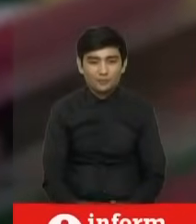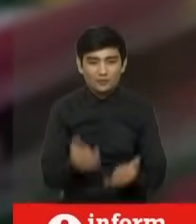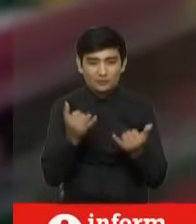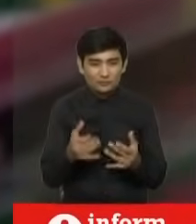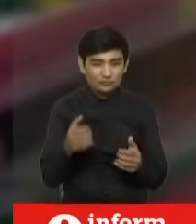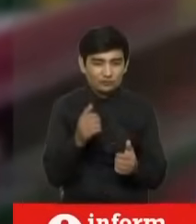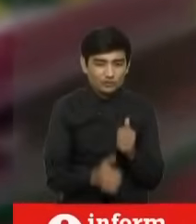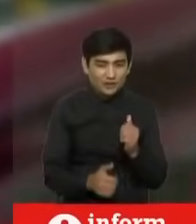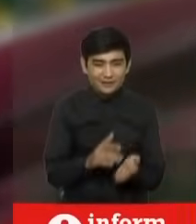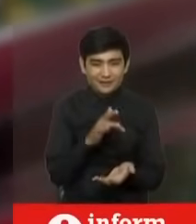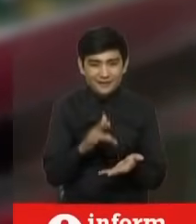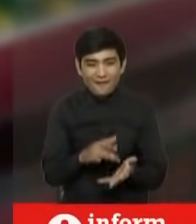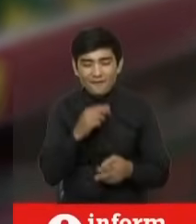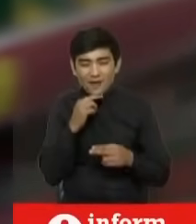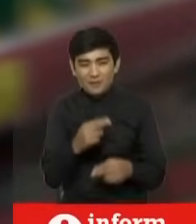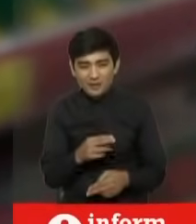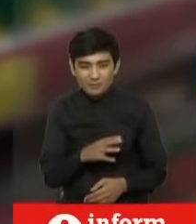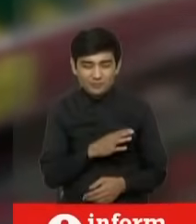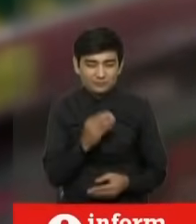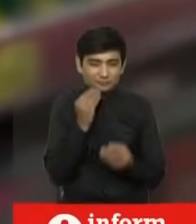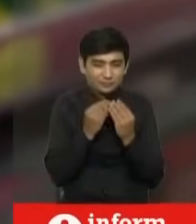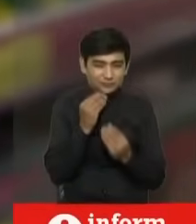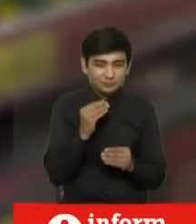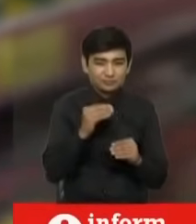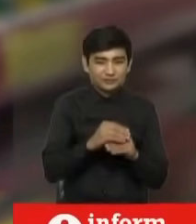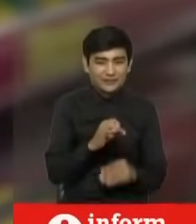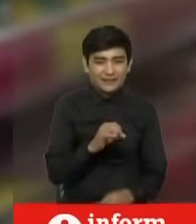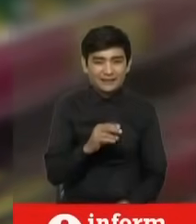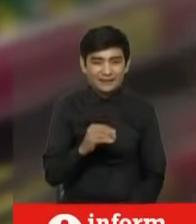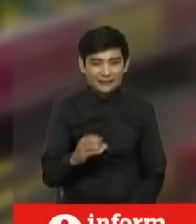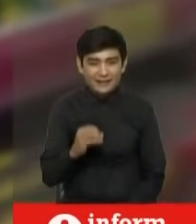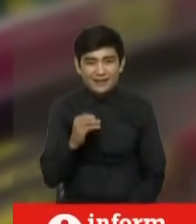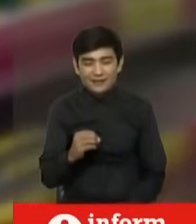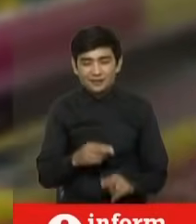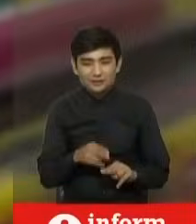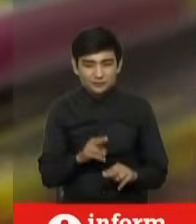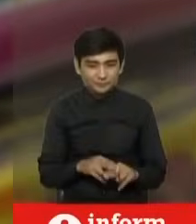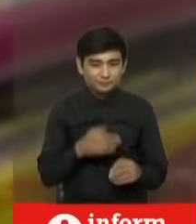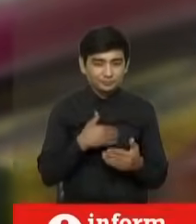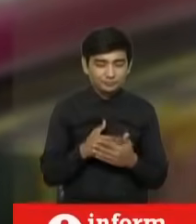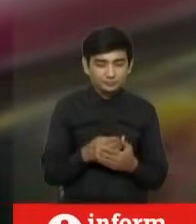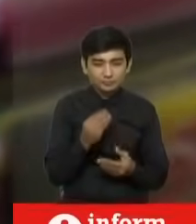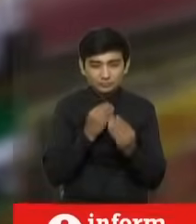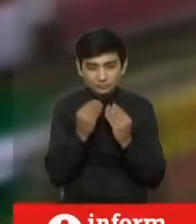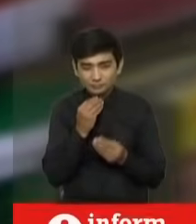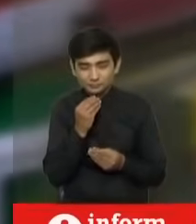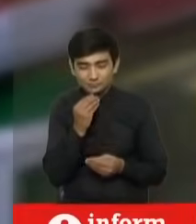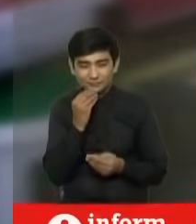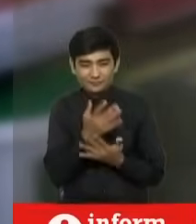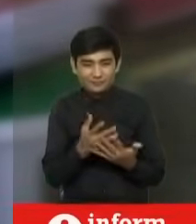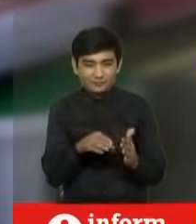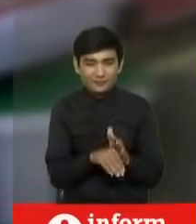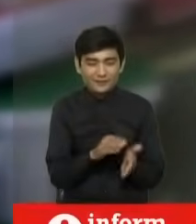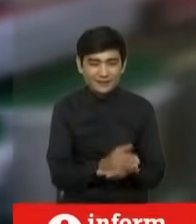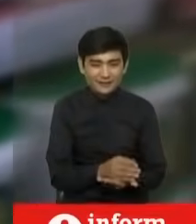Сегодня все чаще в центре внимания оказываются пищевые добавки с индексом Е, которые активно используются в пищевой промышленности.